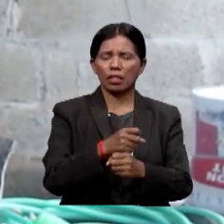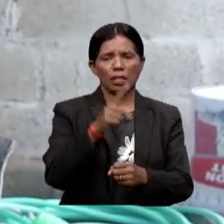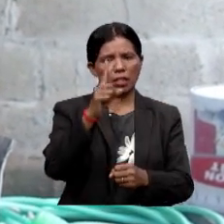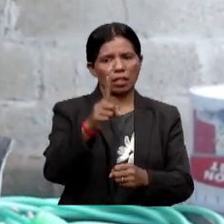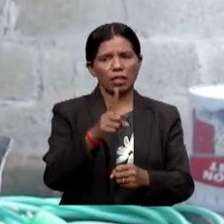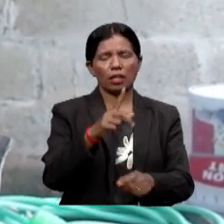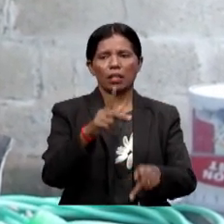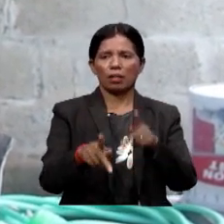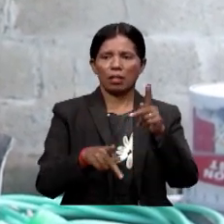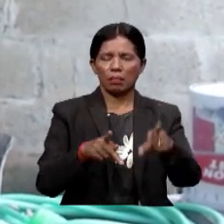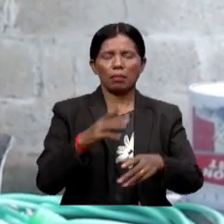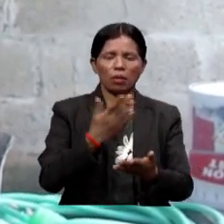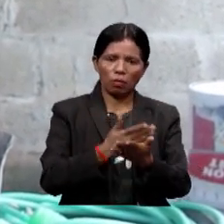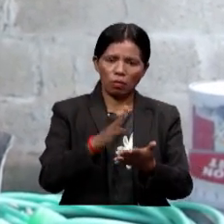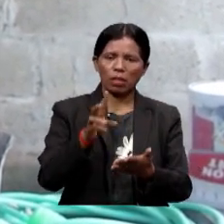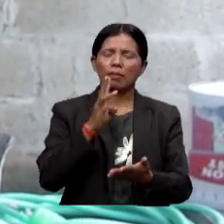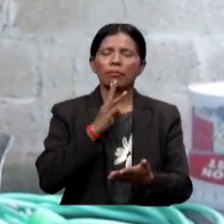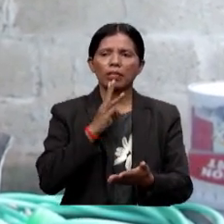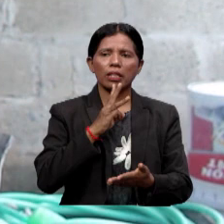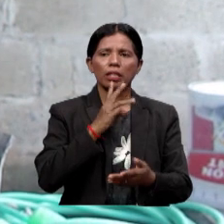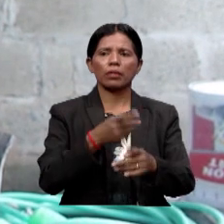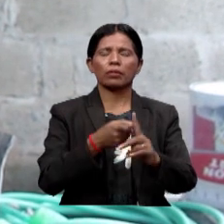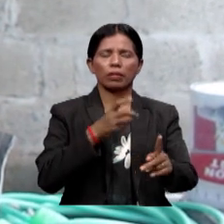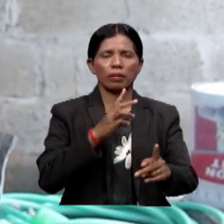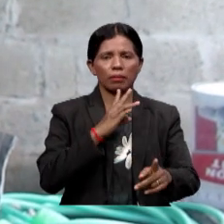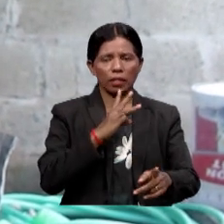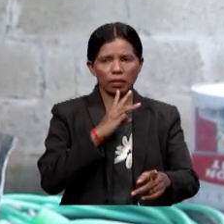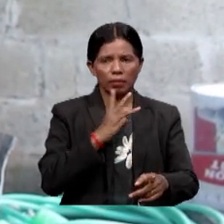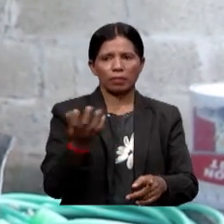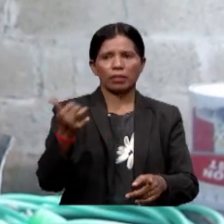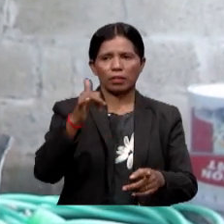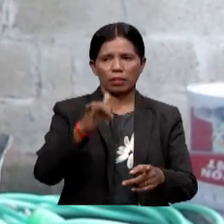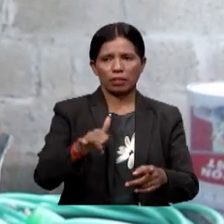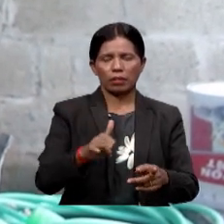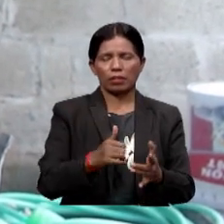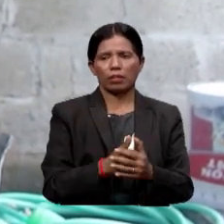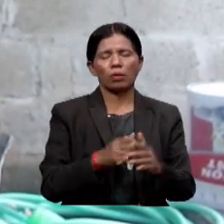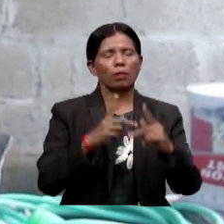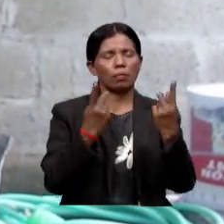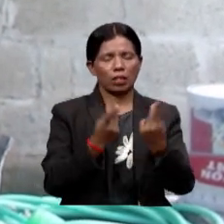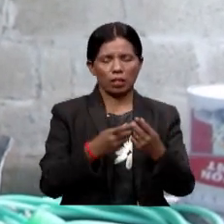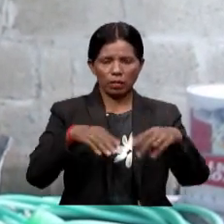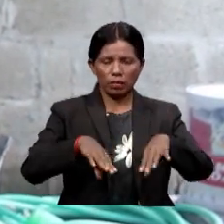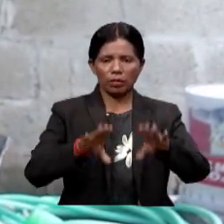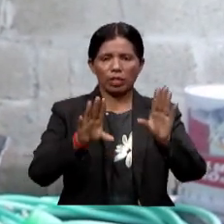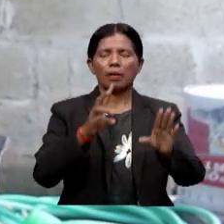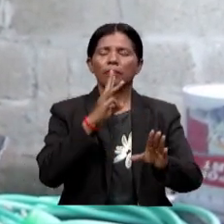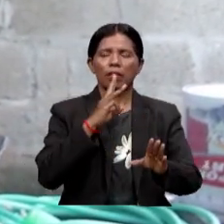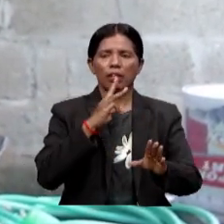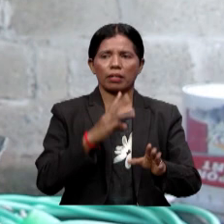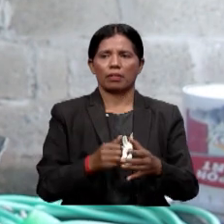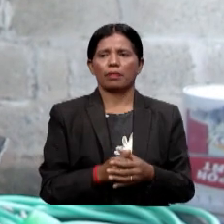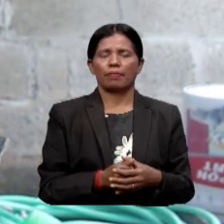baru kemudian baru sosa usi B ni B mah siram. Reza balu ni bemak fang bene, oh